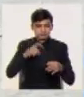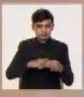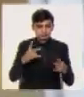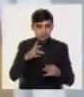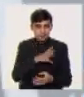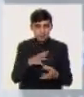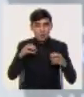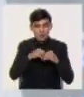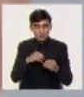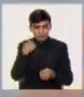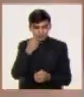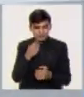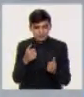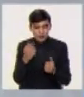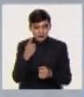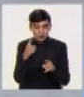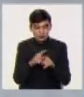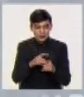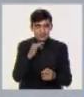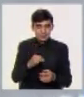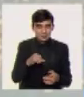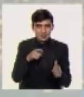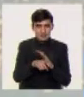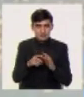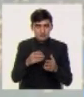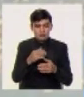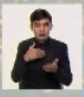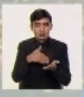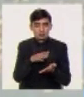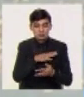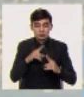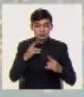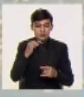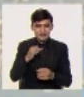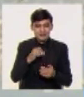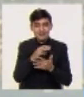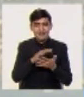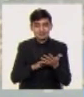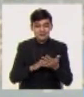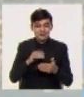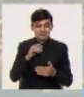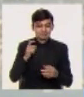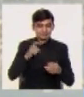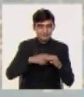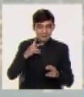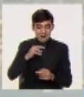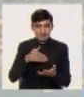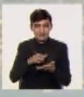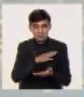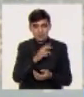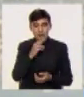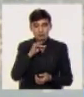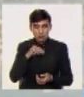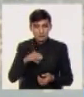зарегистрировать объединение собственников имущества. Но не тут-то было. Нам отказали в регистрации. ЦОН и юстиция, они